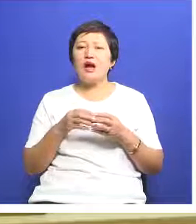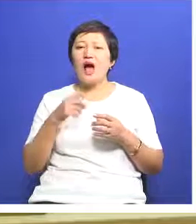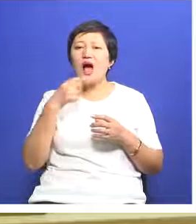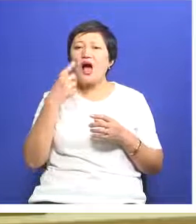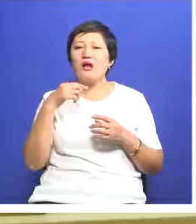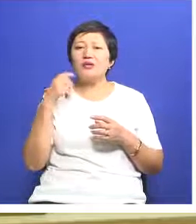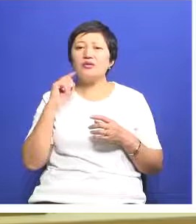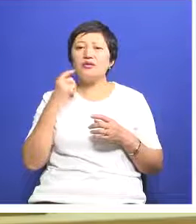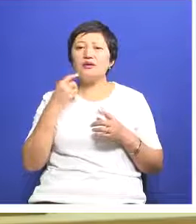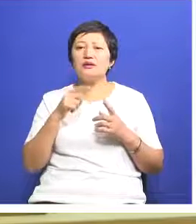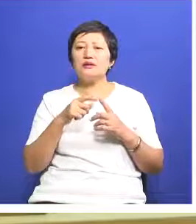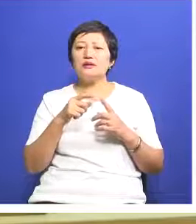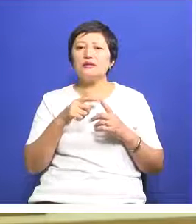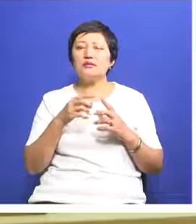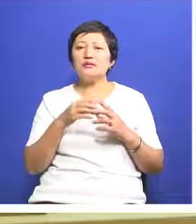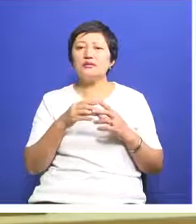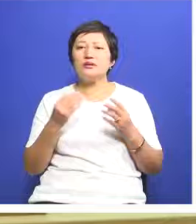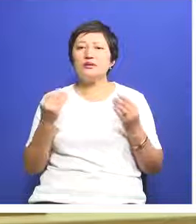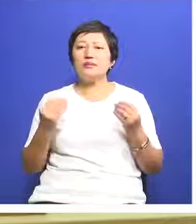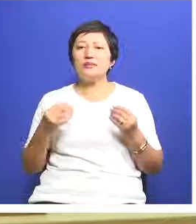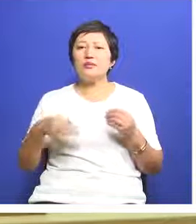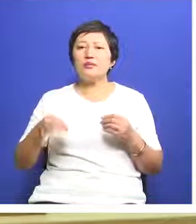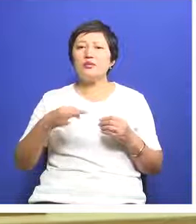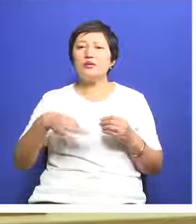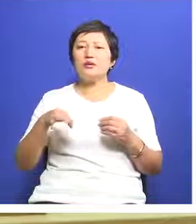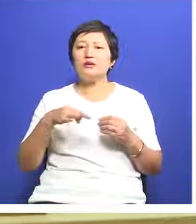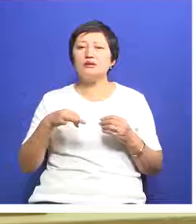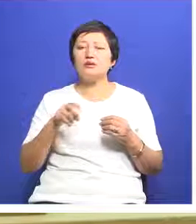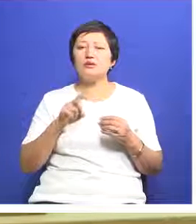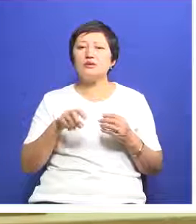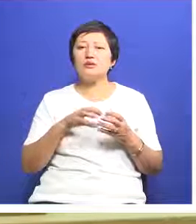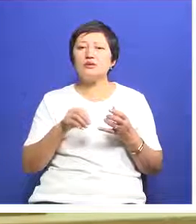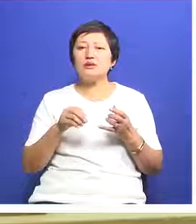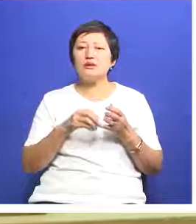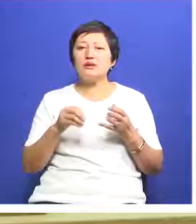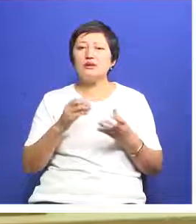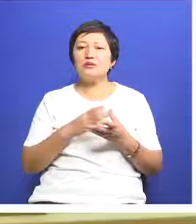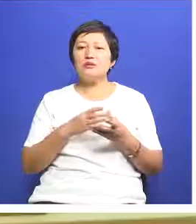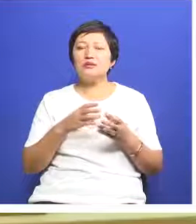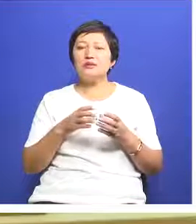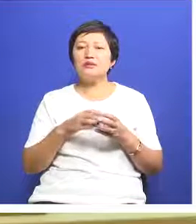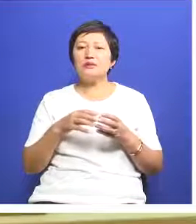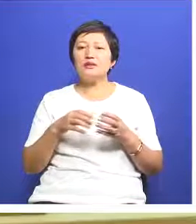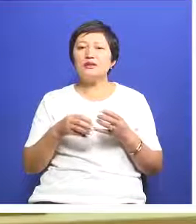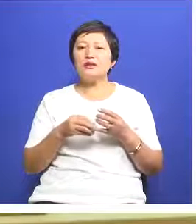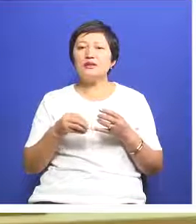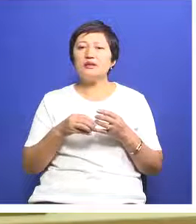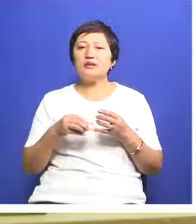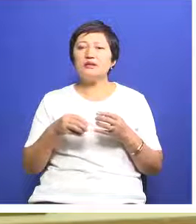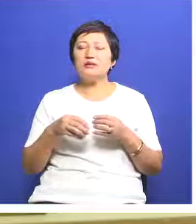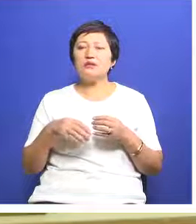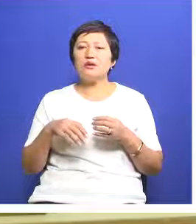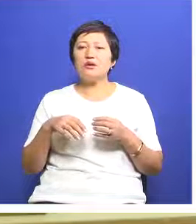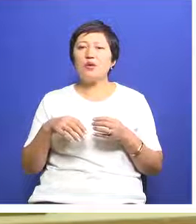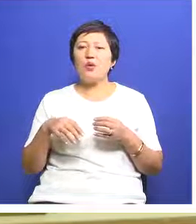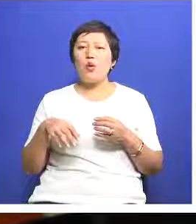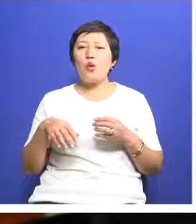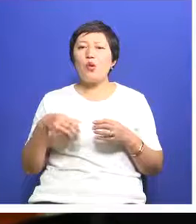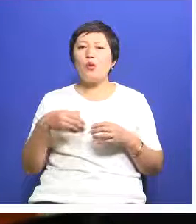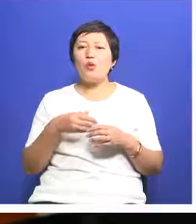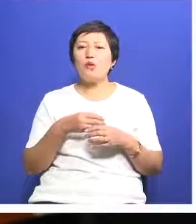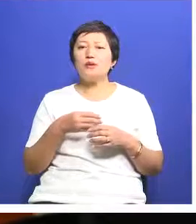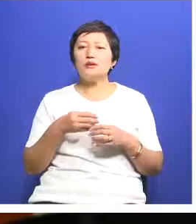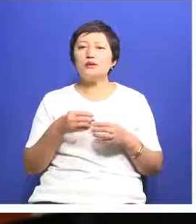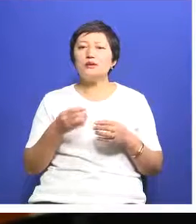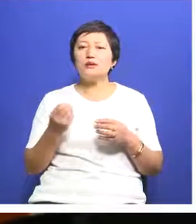айту қиындау. Өйткені біздің округ бойынша 1300 гектар жер бар. Біздің территориямыз өте